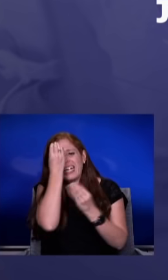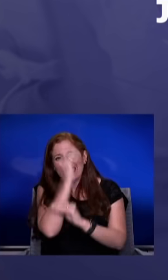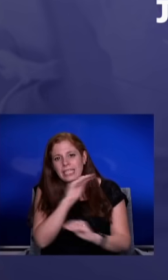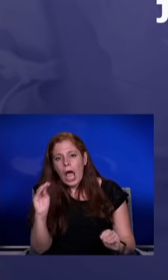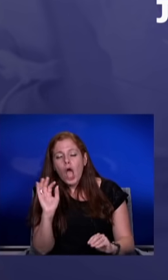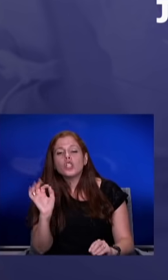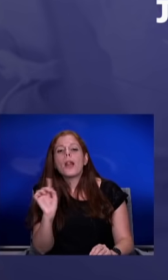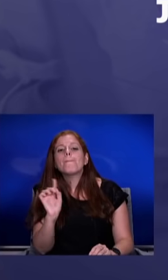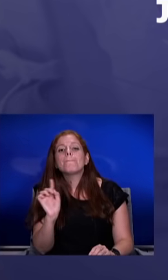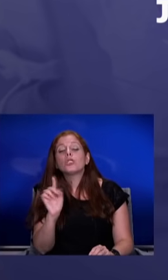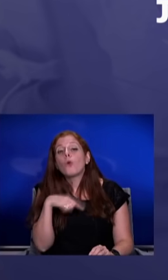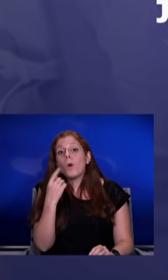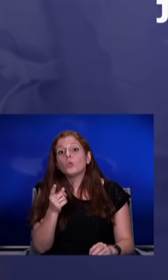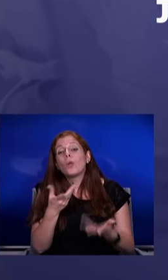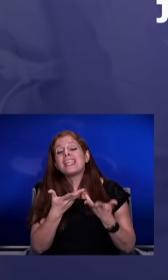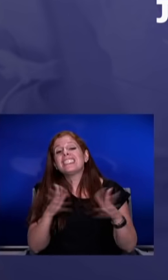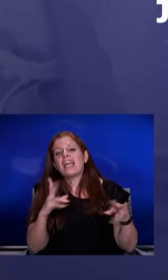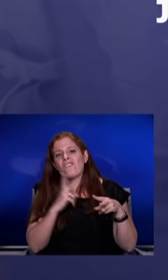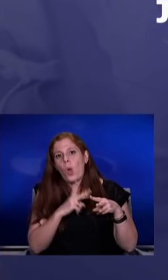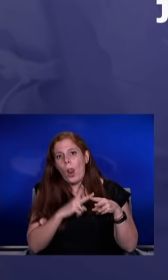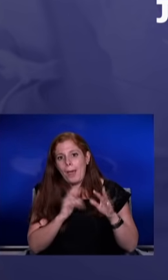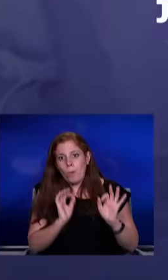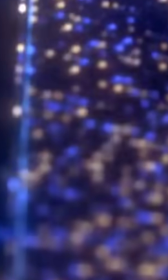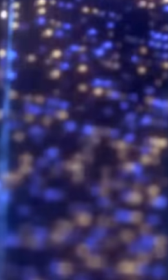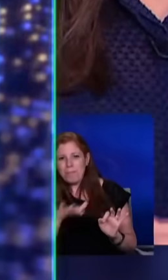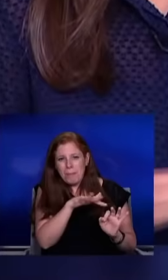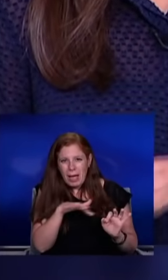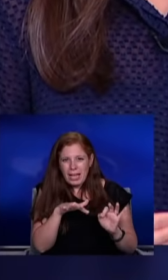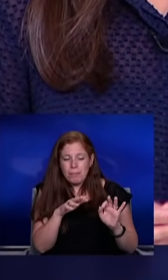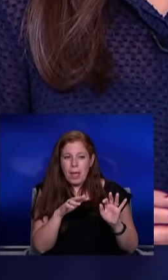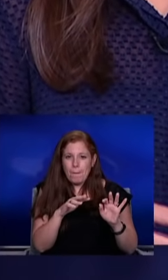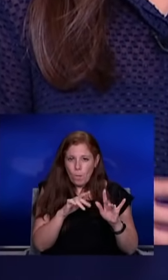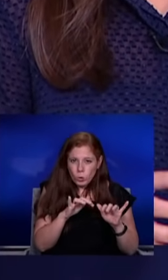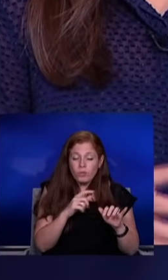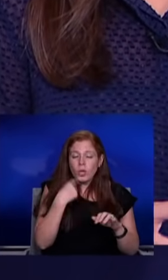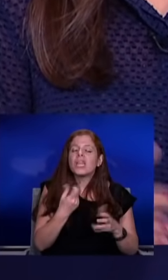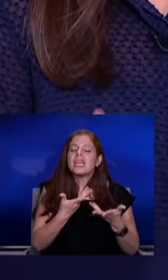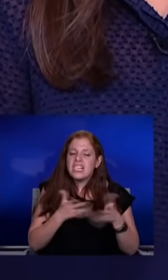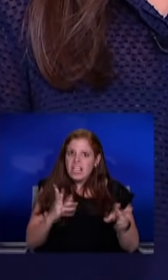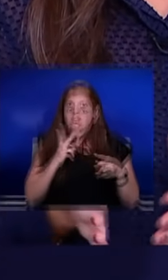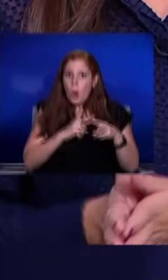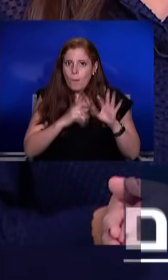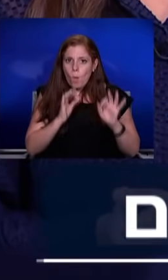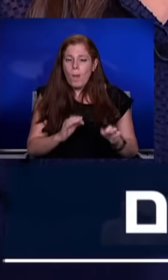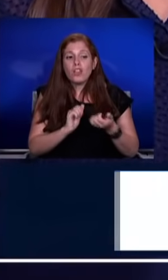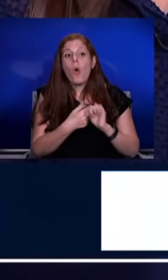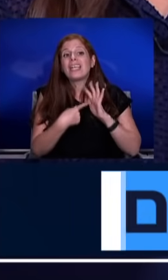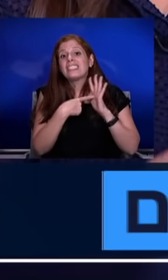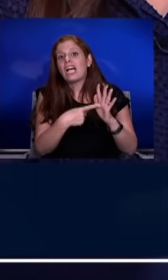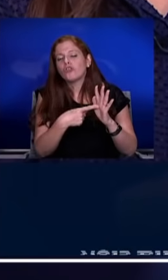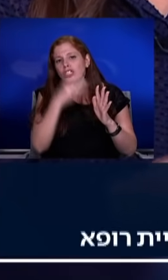מי שטוען שהוא נחשף לחולה מאומת במערכת ממוחשבת, שיגיד נחשפתי לחולה מאומת, או לחילופין הצגה של איזושהי